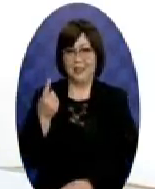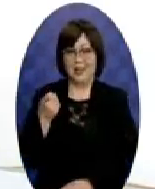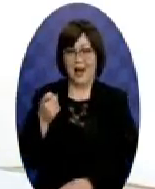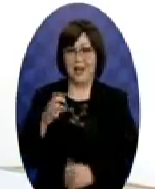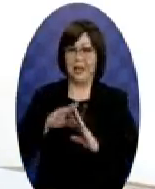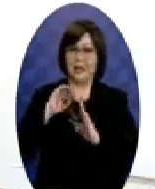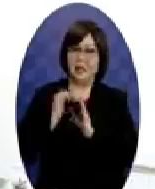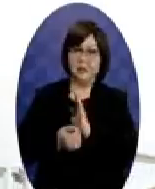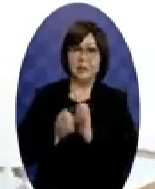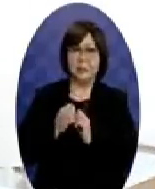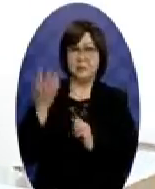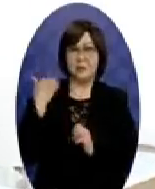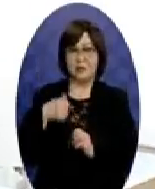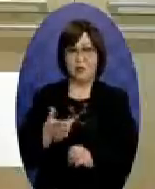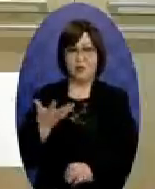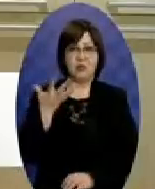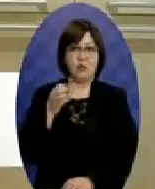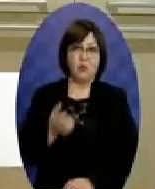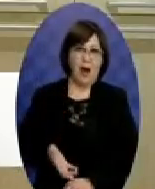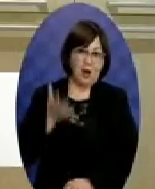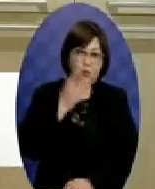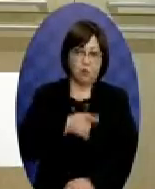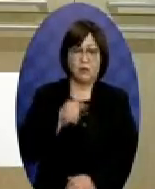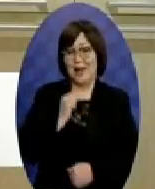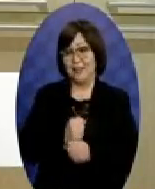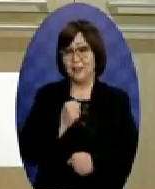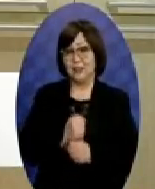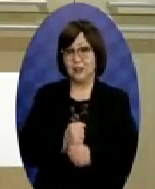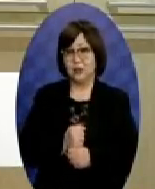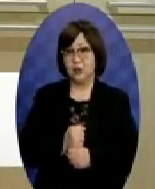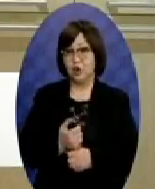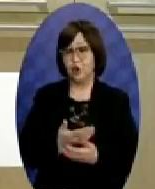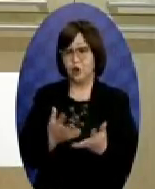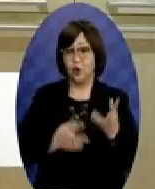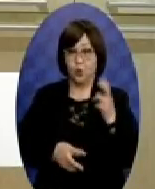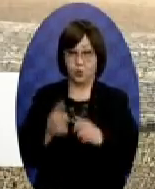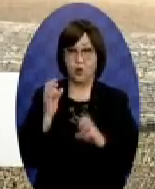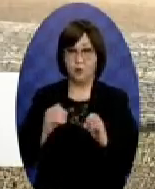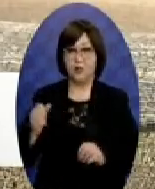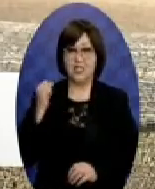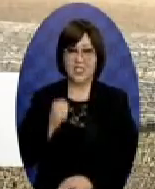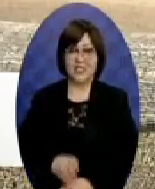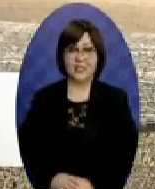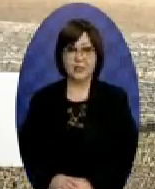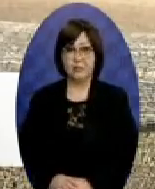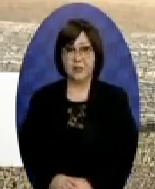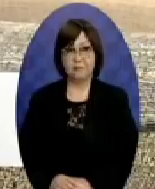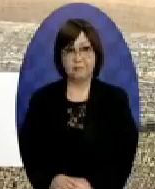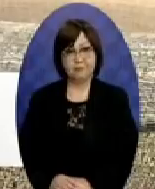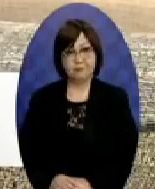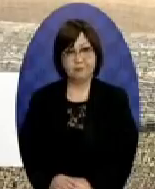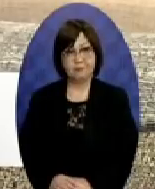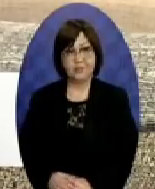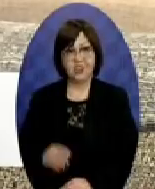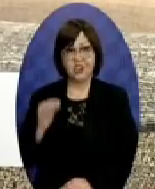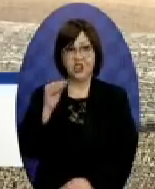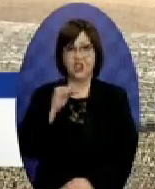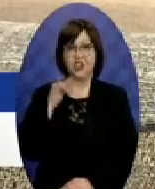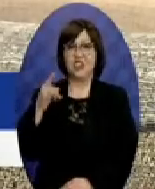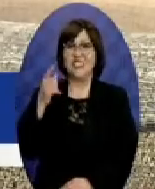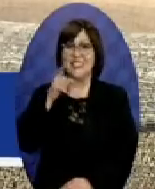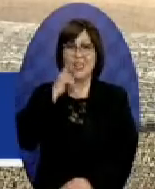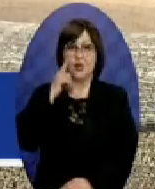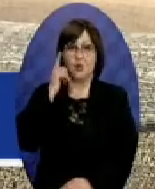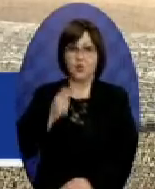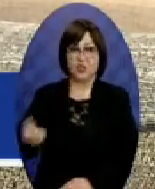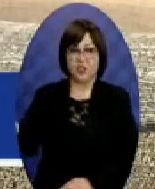байсан тэрээр одоо 50 гаруй хүнийг ажлын байраар хангасан үйлдвэртэй болж чадсан байна. Тэрийг нэг залуу ирээд бид нэг